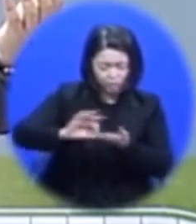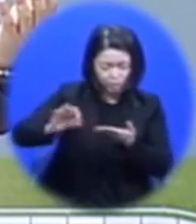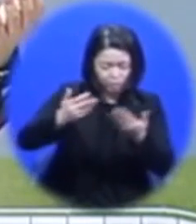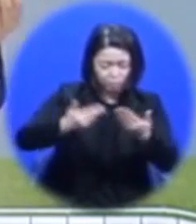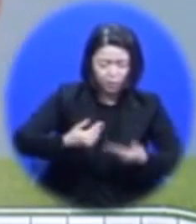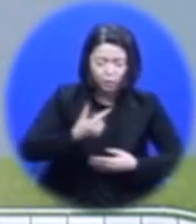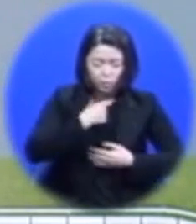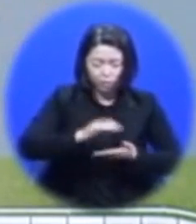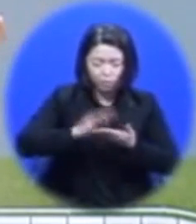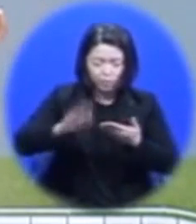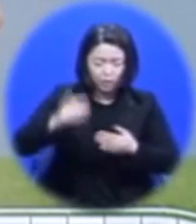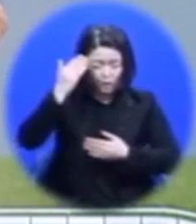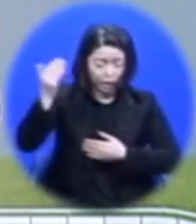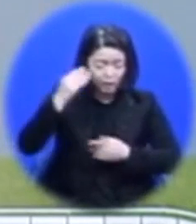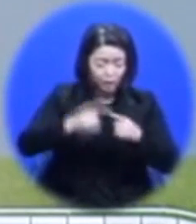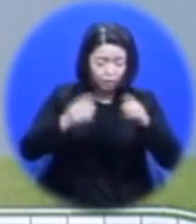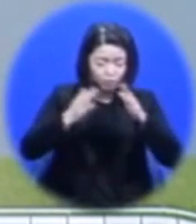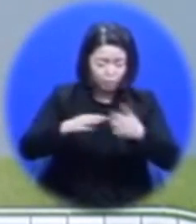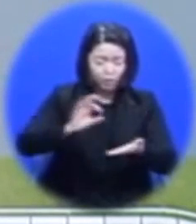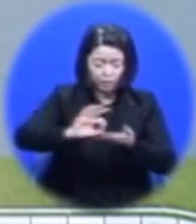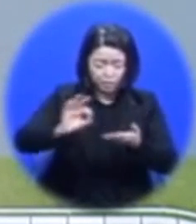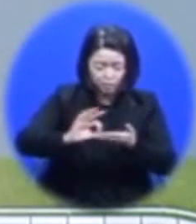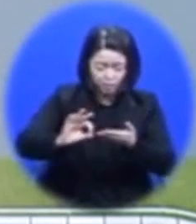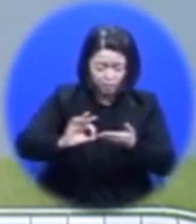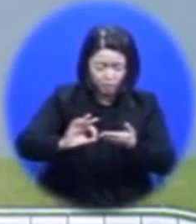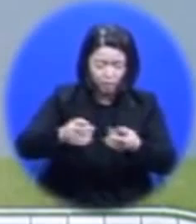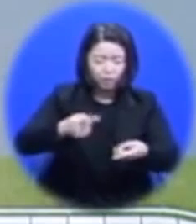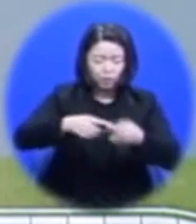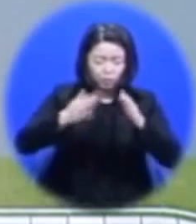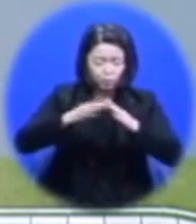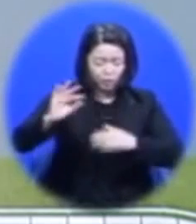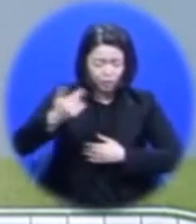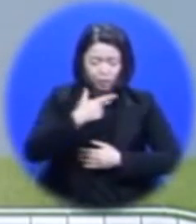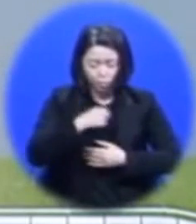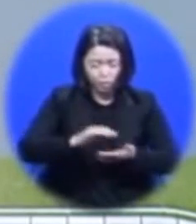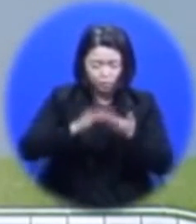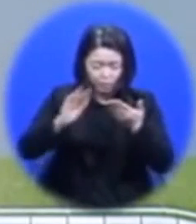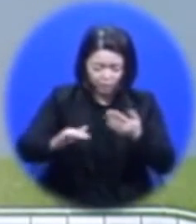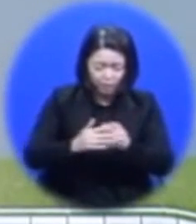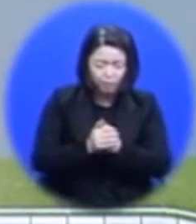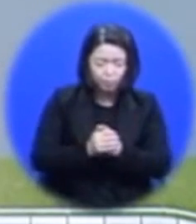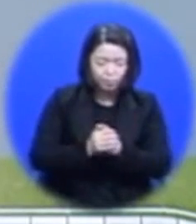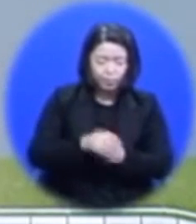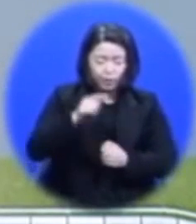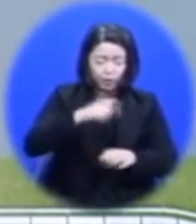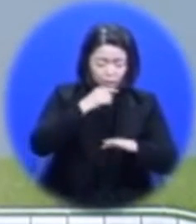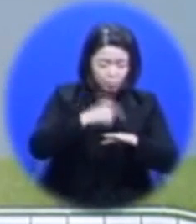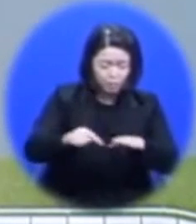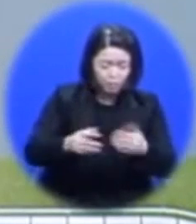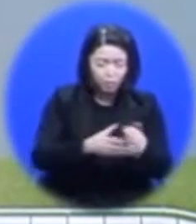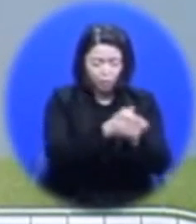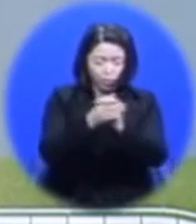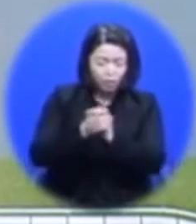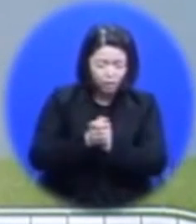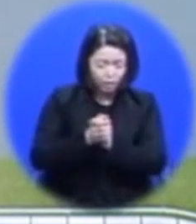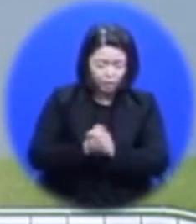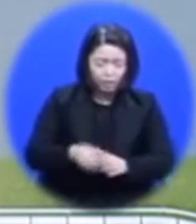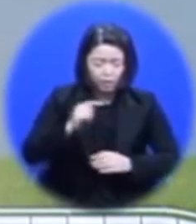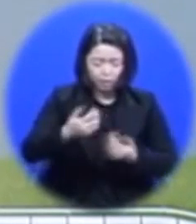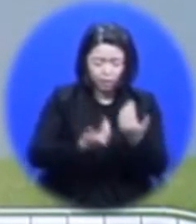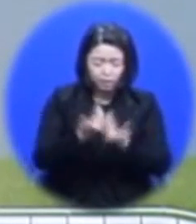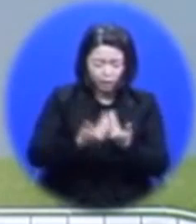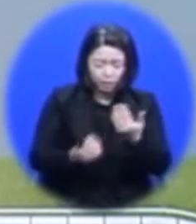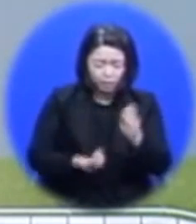원합니다. 한국 교회가 쓰여지는 교회가 되기를 원합니다. 이 민족의 화해,